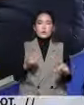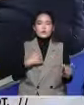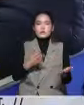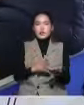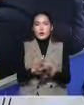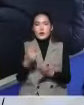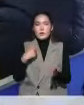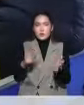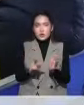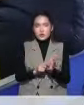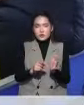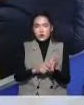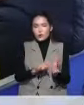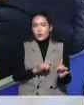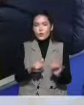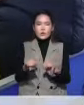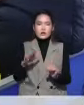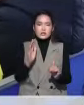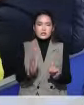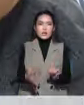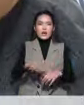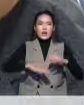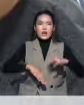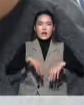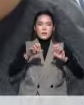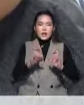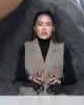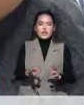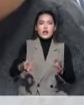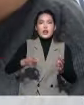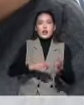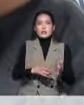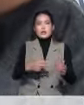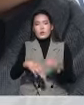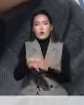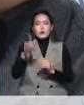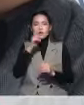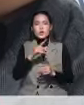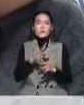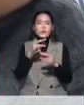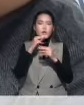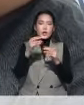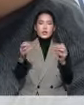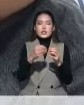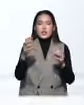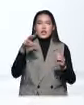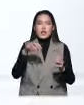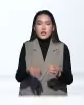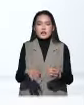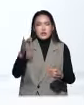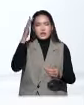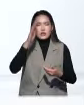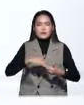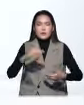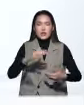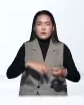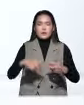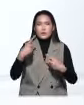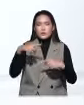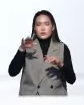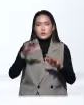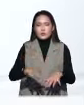пенсии. Специалисты жилищной комиссии сообщили, что выселение мера вынужденное. Мол, врачи больше 10 лет проживали в этих квартирах и за это время должны